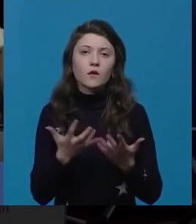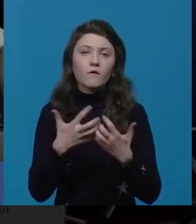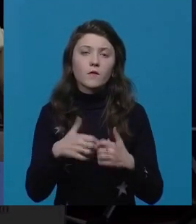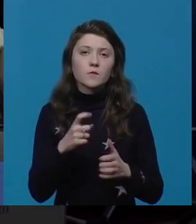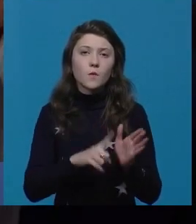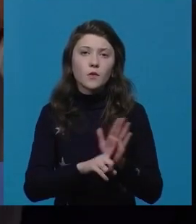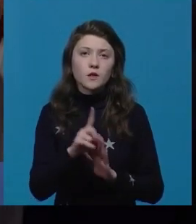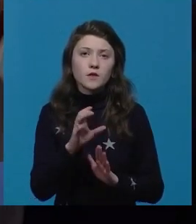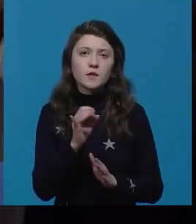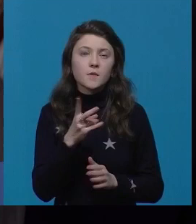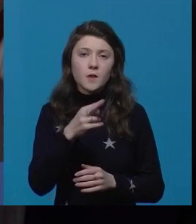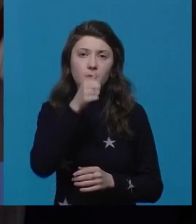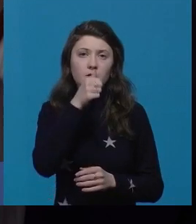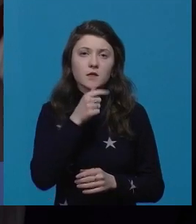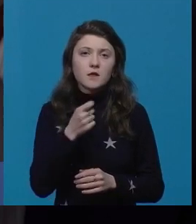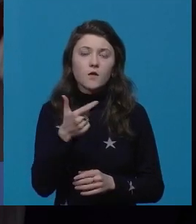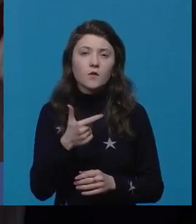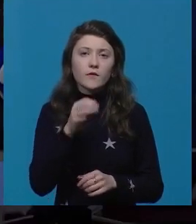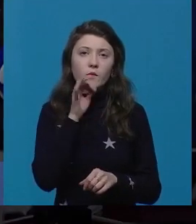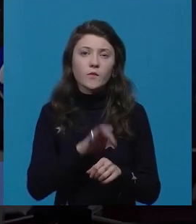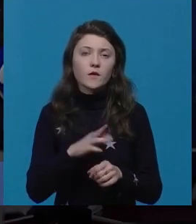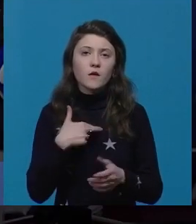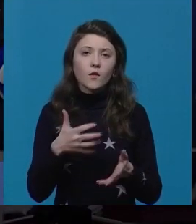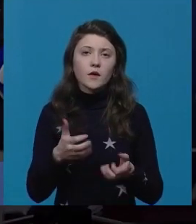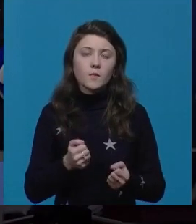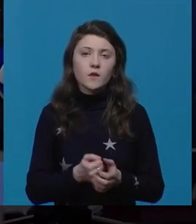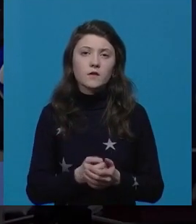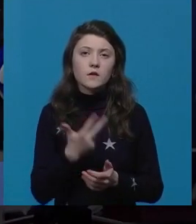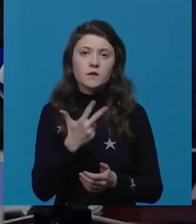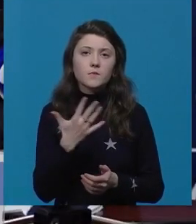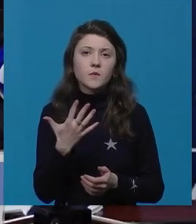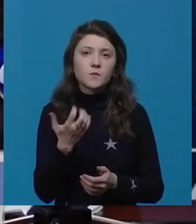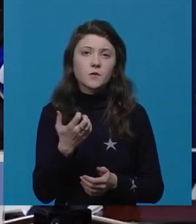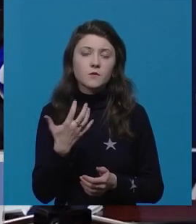серпня місяця. За грудень, відповідно, я отримав